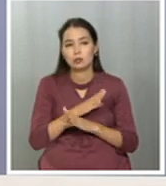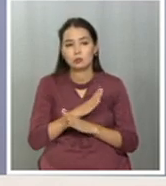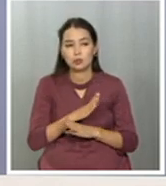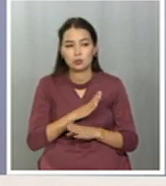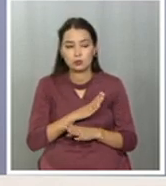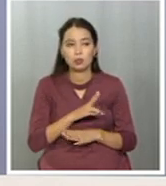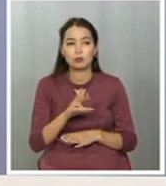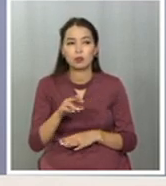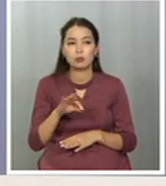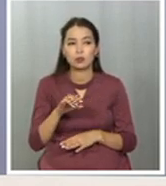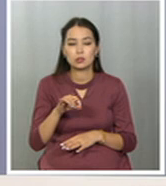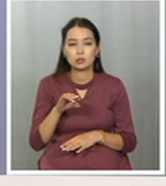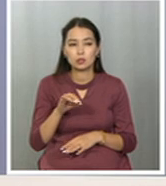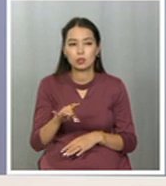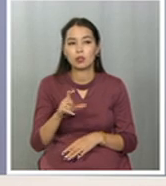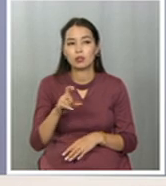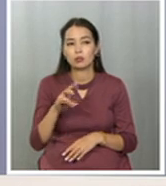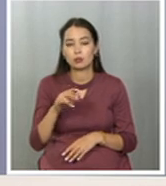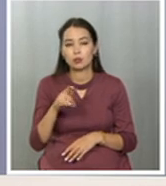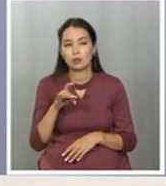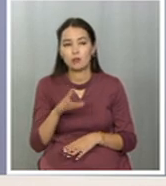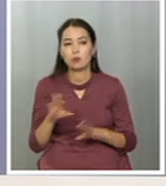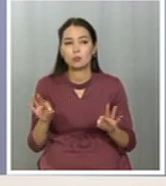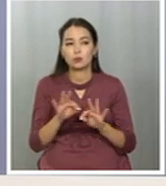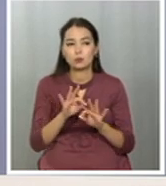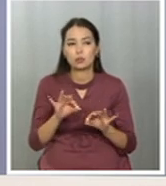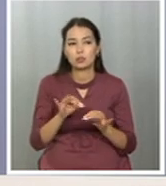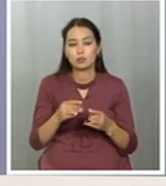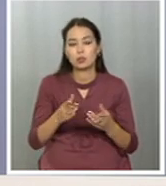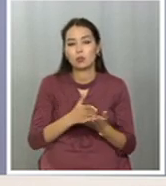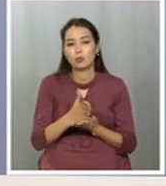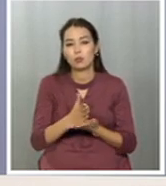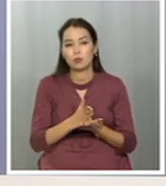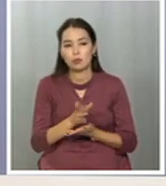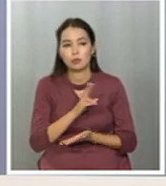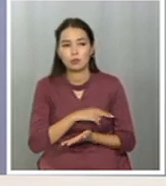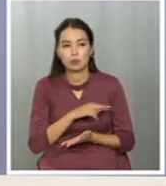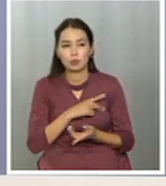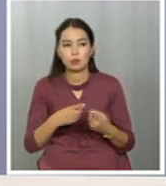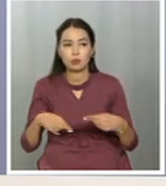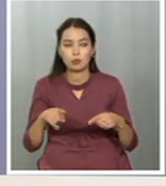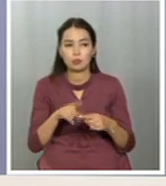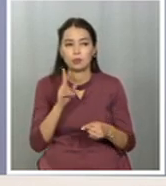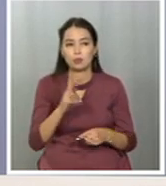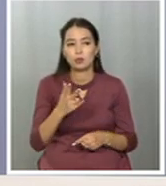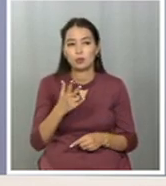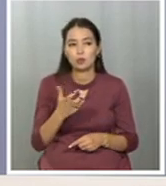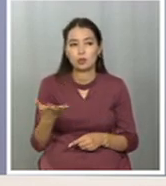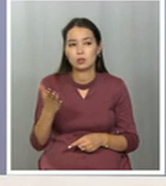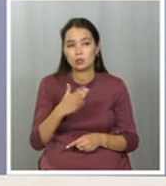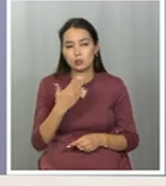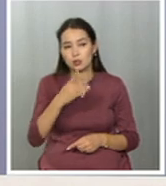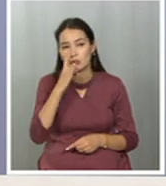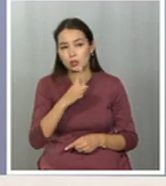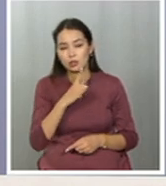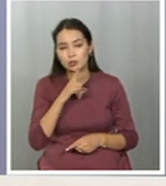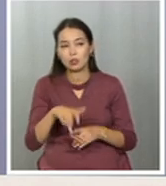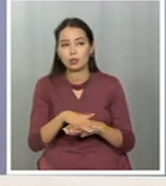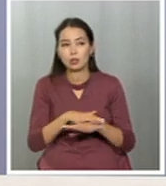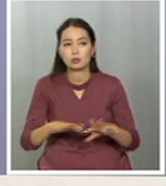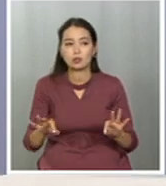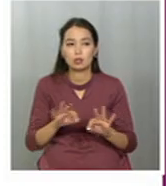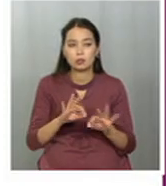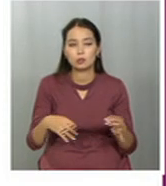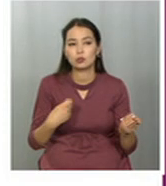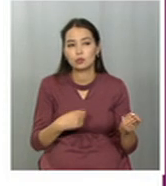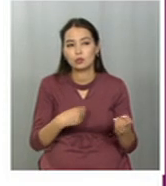Композитор, этнограф, музыка және қоғам қайраткері. 2300-ден аса қазақ халқының әндері менен күйлерін